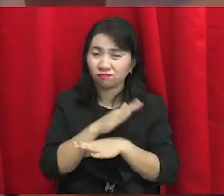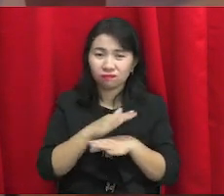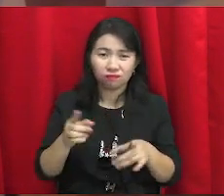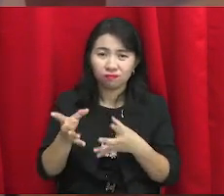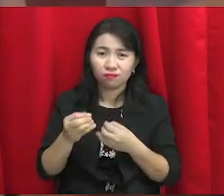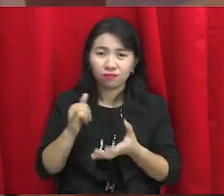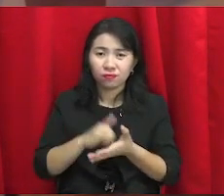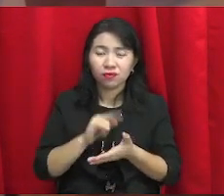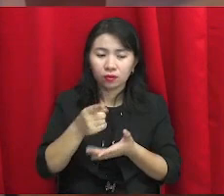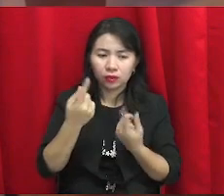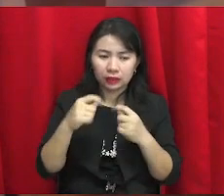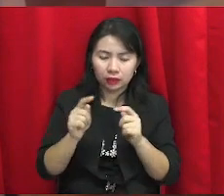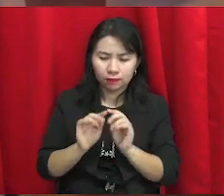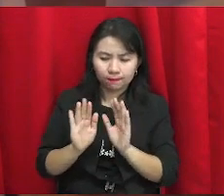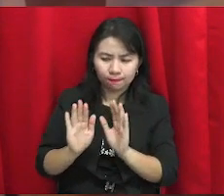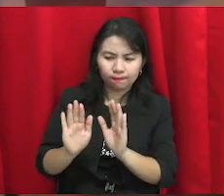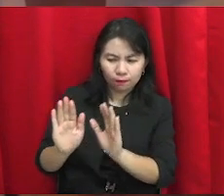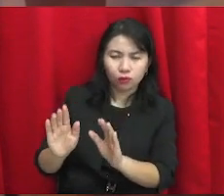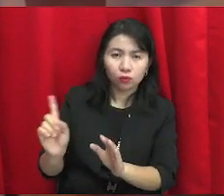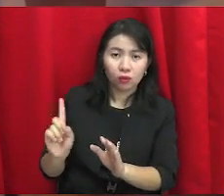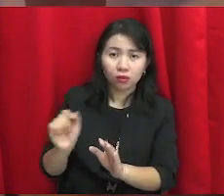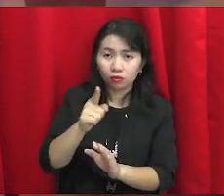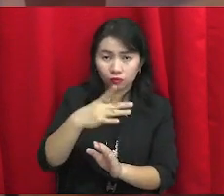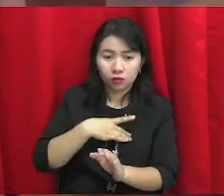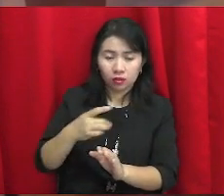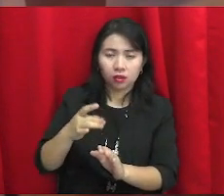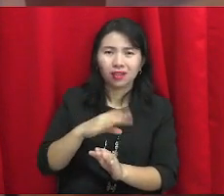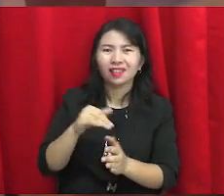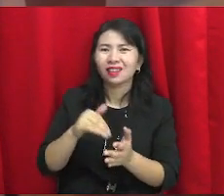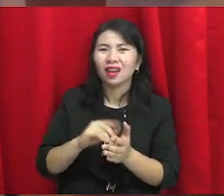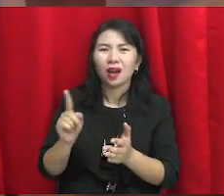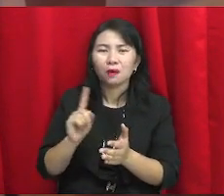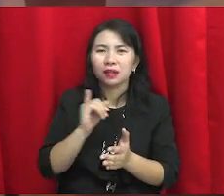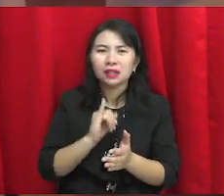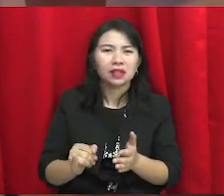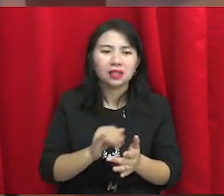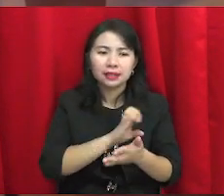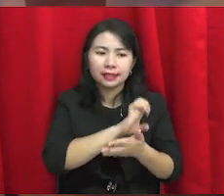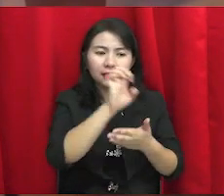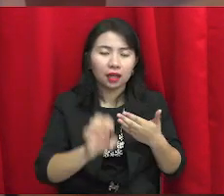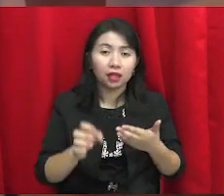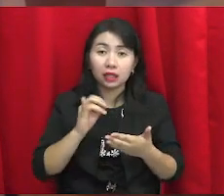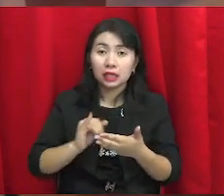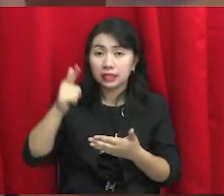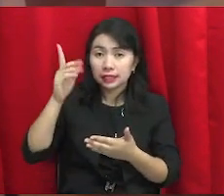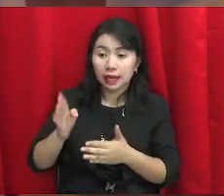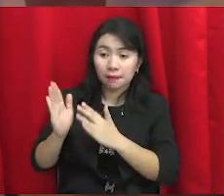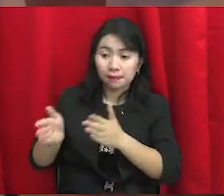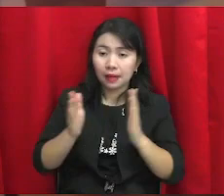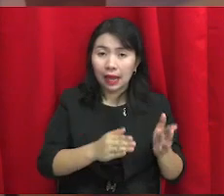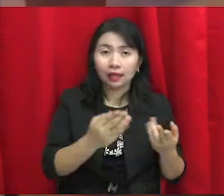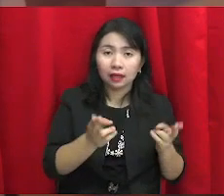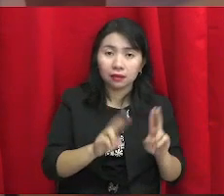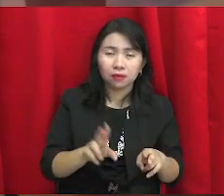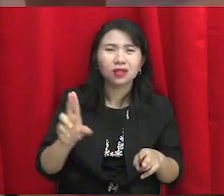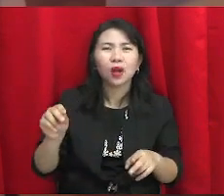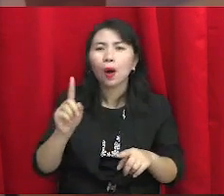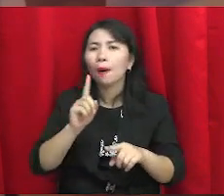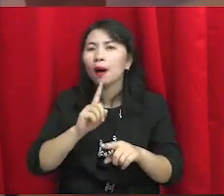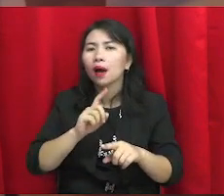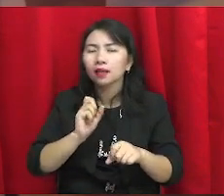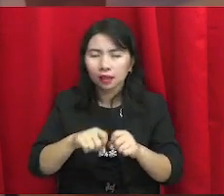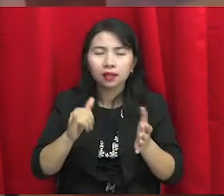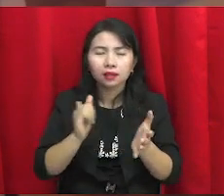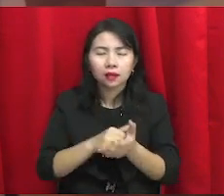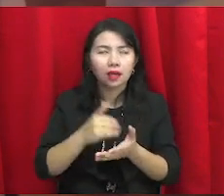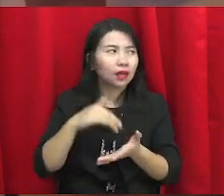ibibilin nyo yung will ninyo. Ang dulo, you see, fulfilled gaya yung plano ng Diyos. You see, marami maapektuhan.